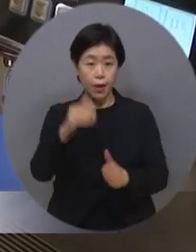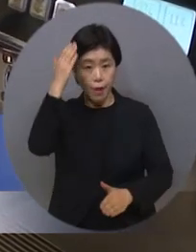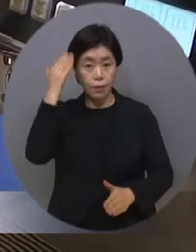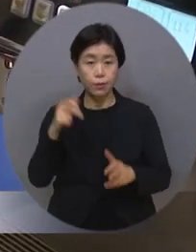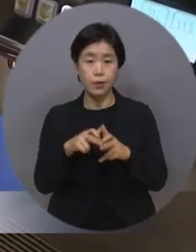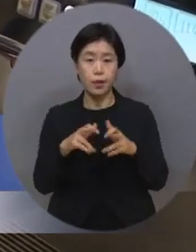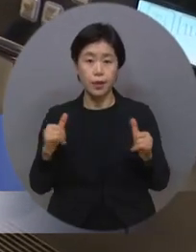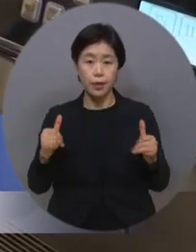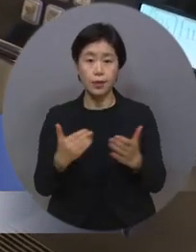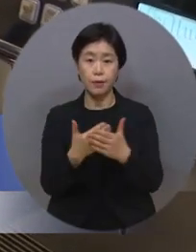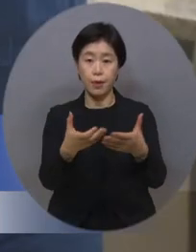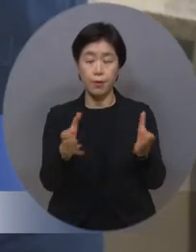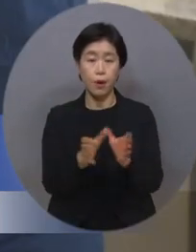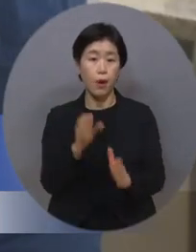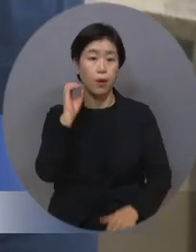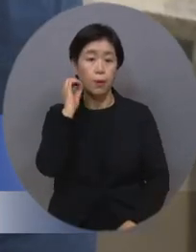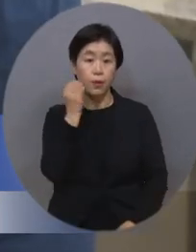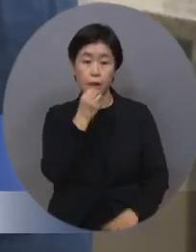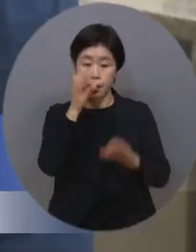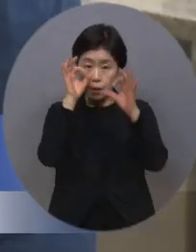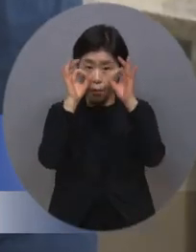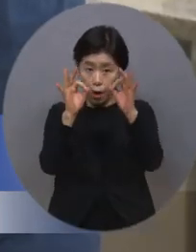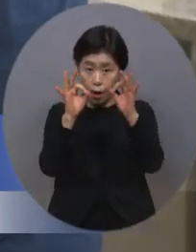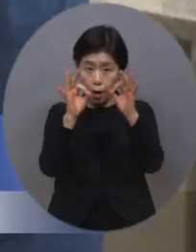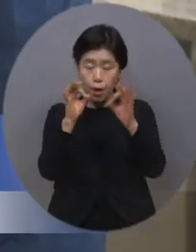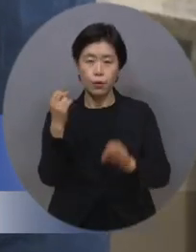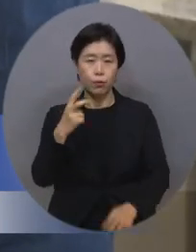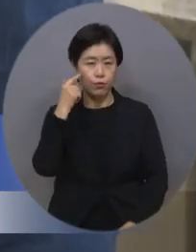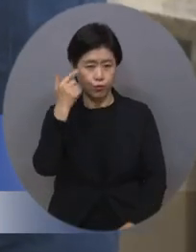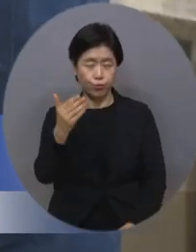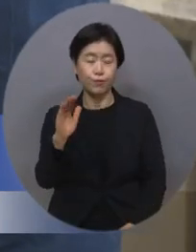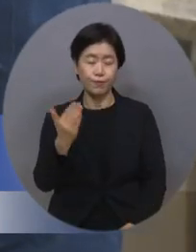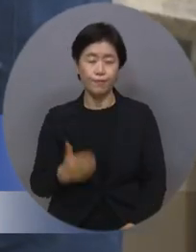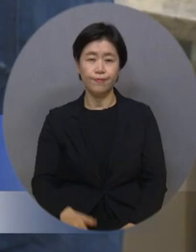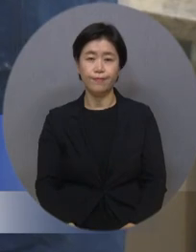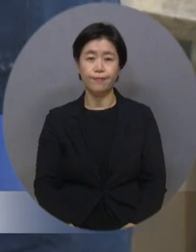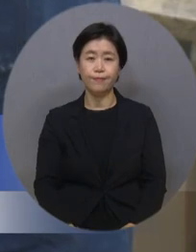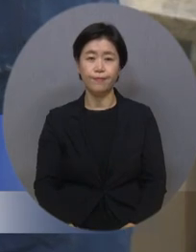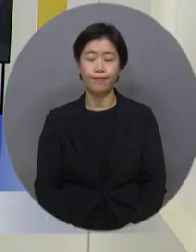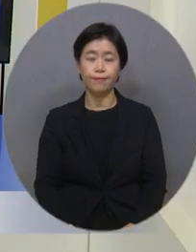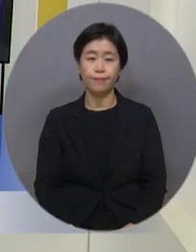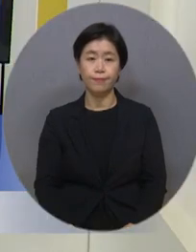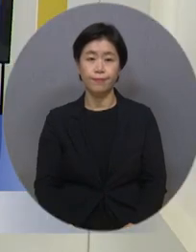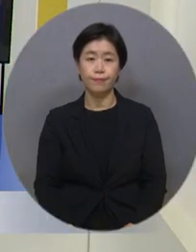한국 장애인개발원 홈페이지를 참조하거나 개발원으로 문의하면 됩니다